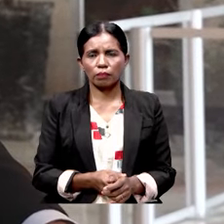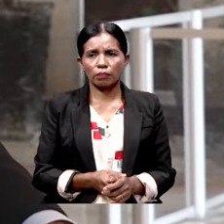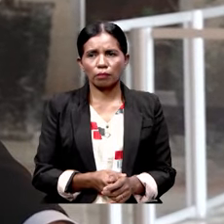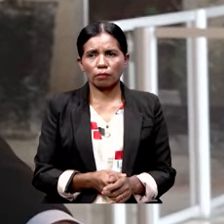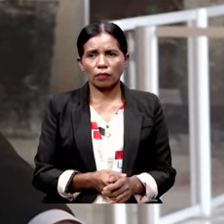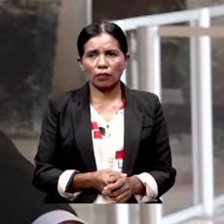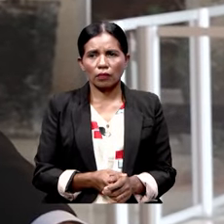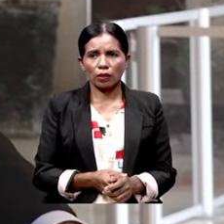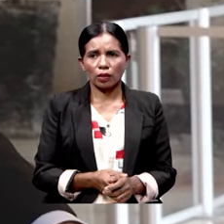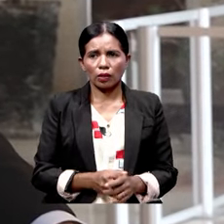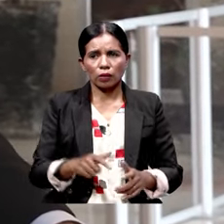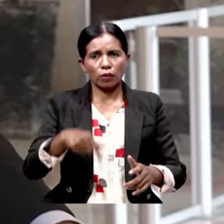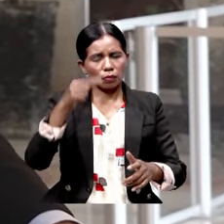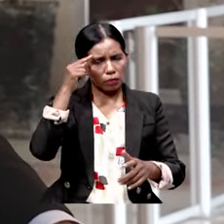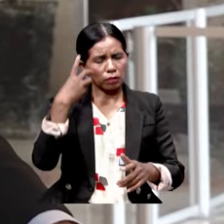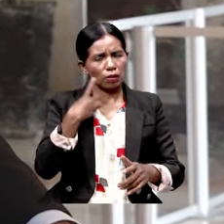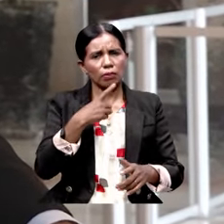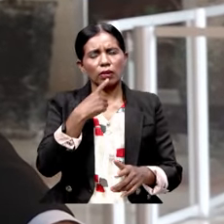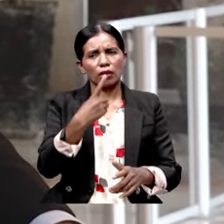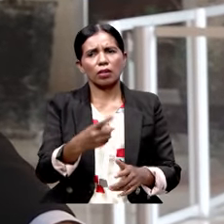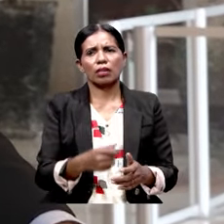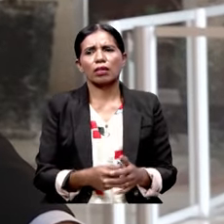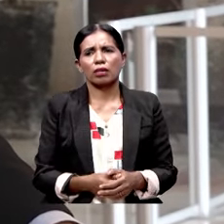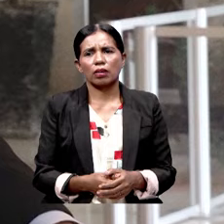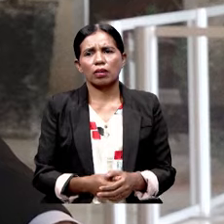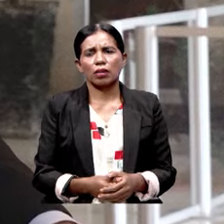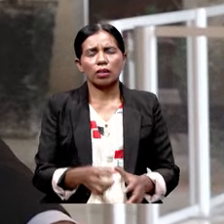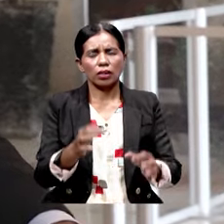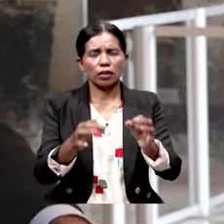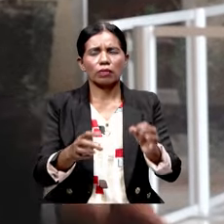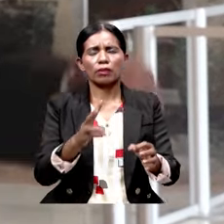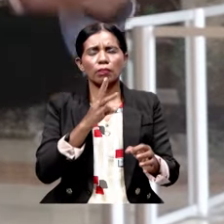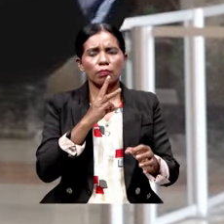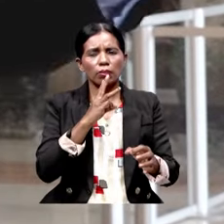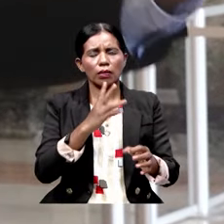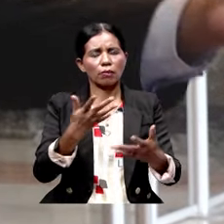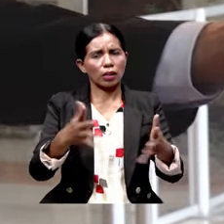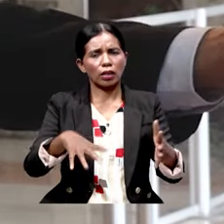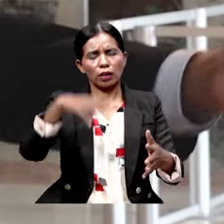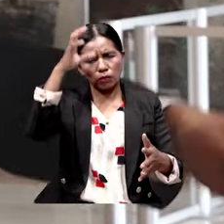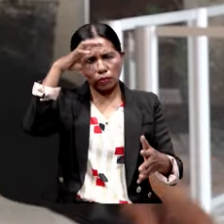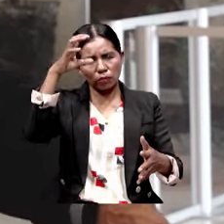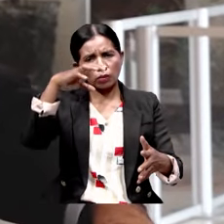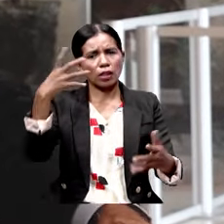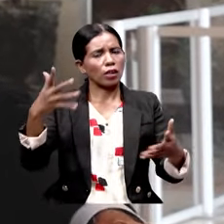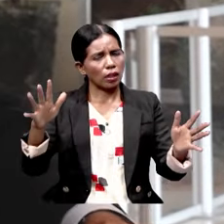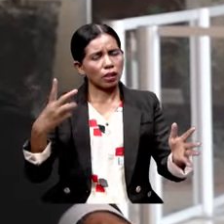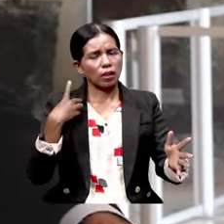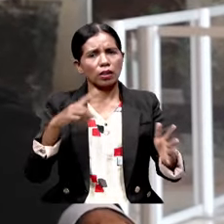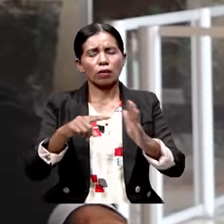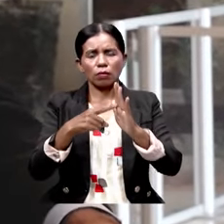tame uvern mos ami derne, ei maka maram be beik laura laura ida tingi a hura la kua no hoi